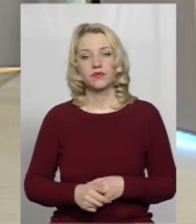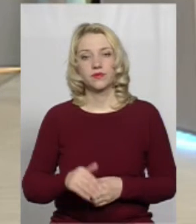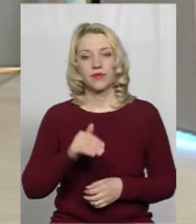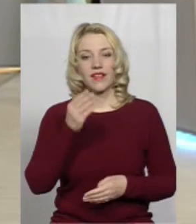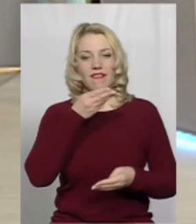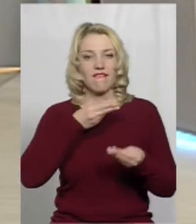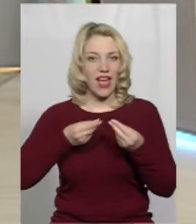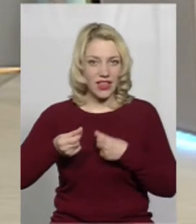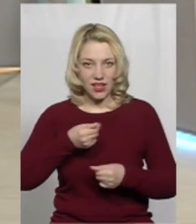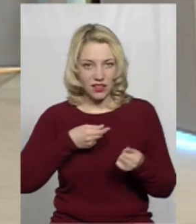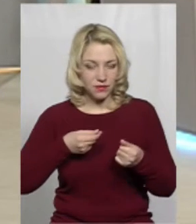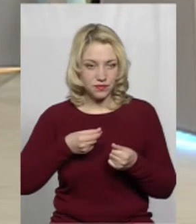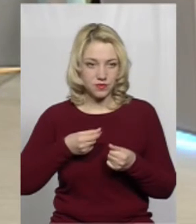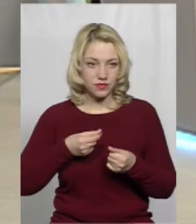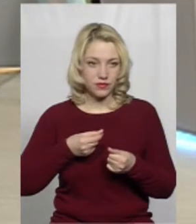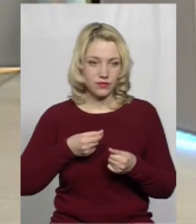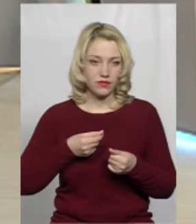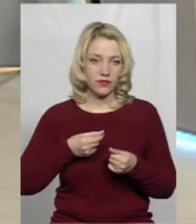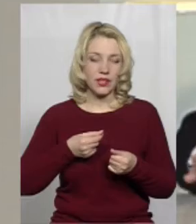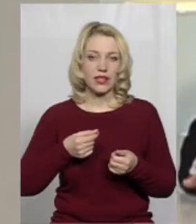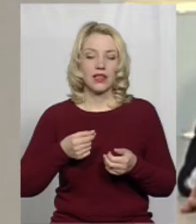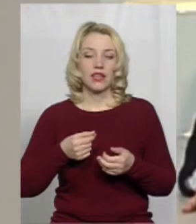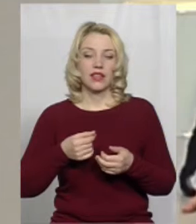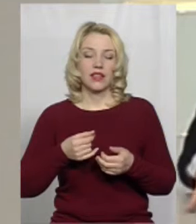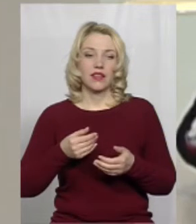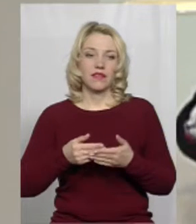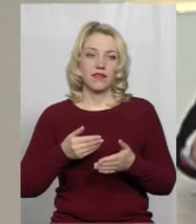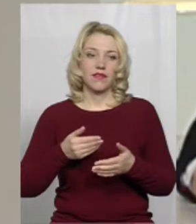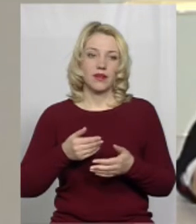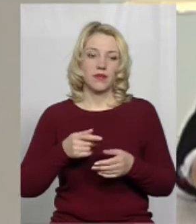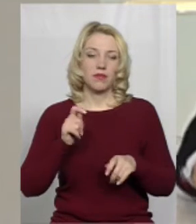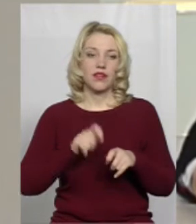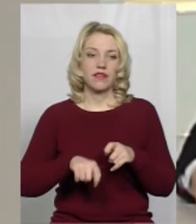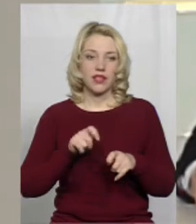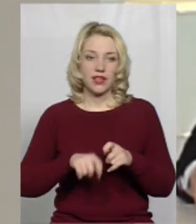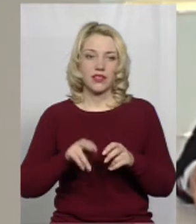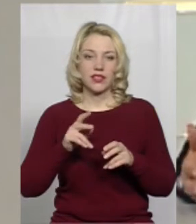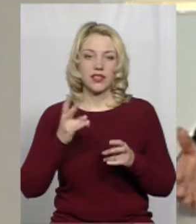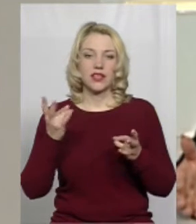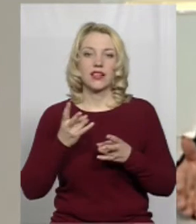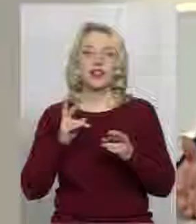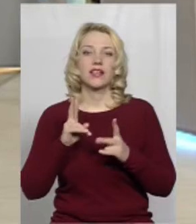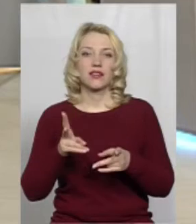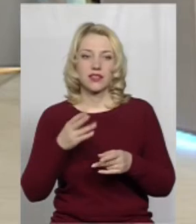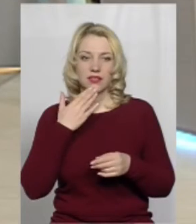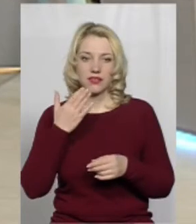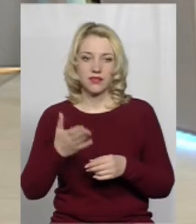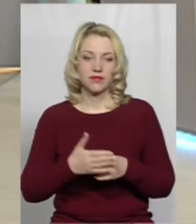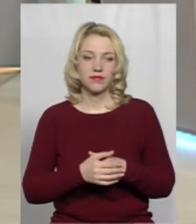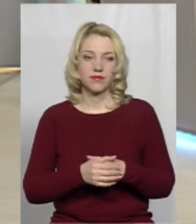Фейки, від не фейків, від достовірної інформації, перевіряти слід, як